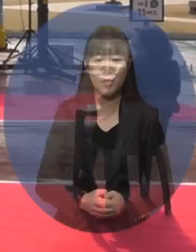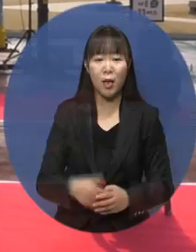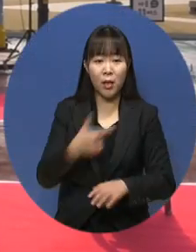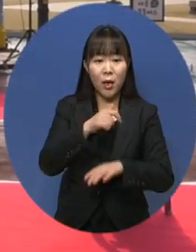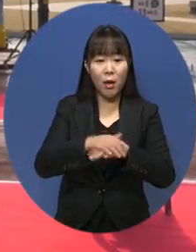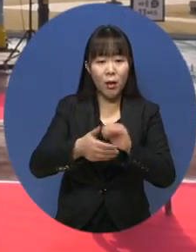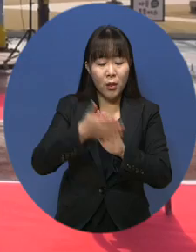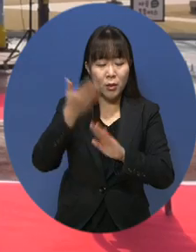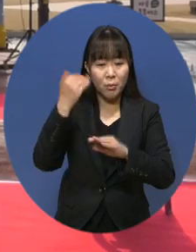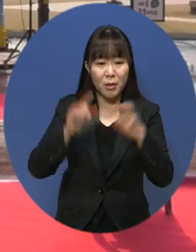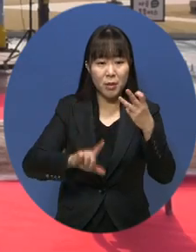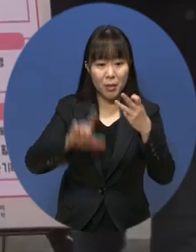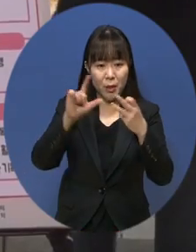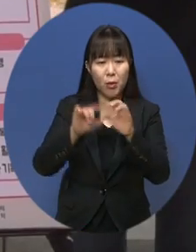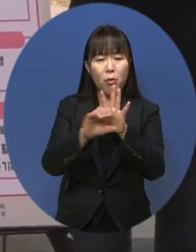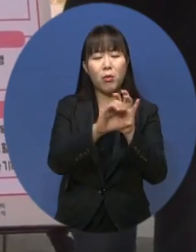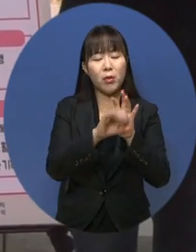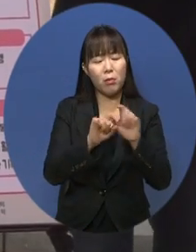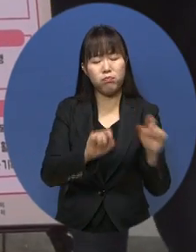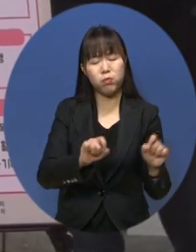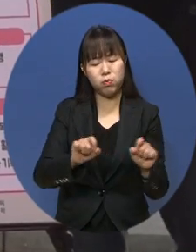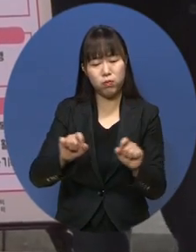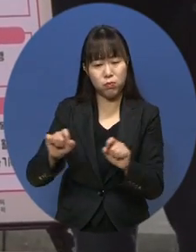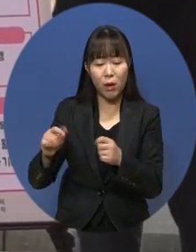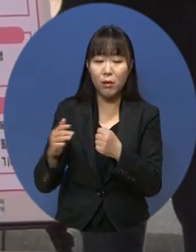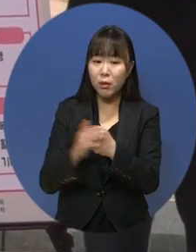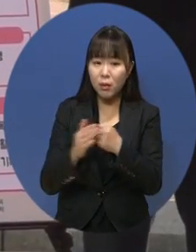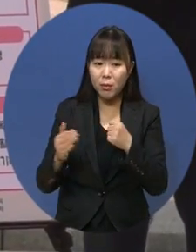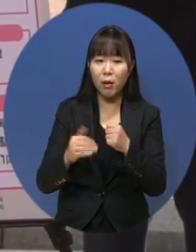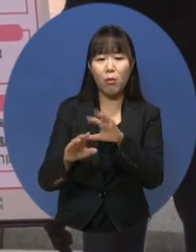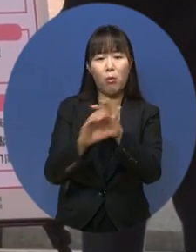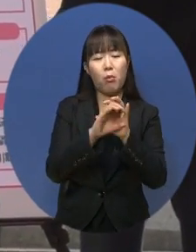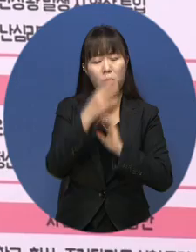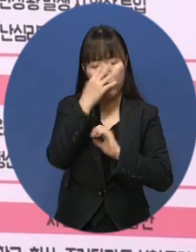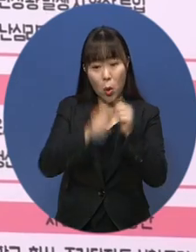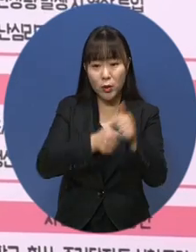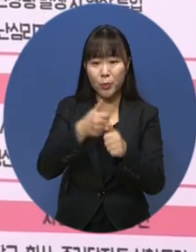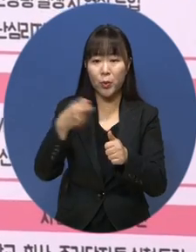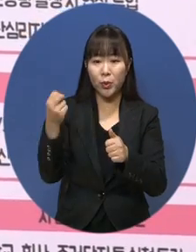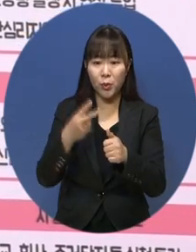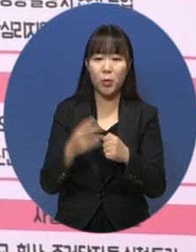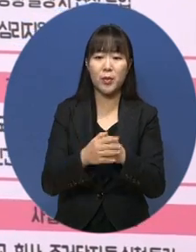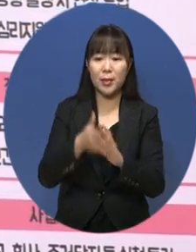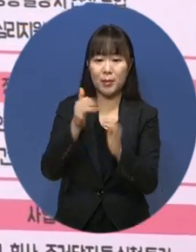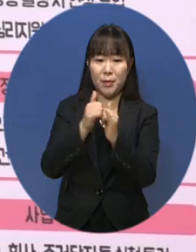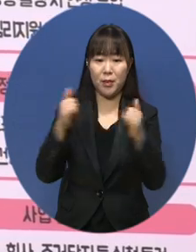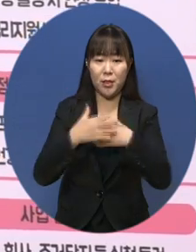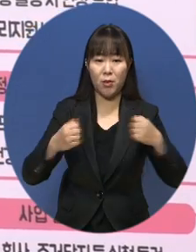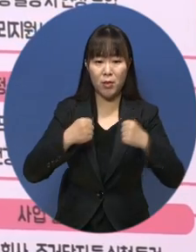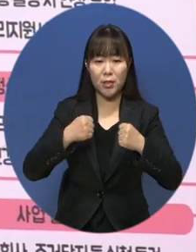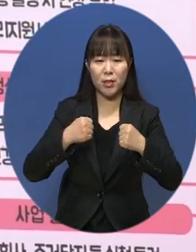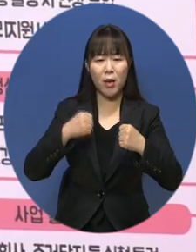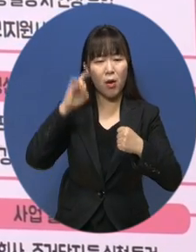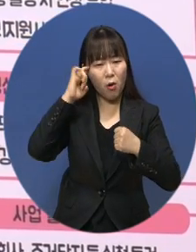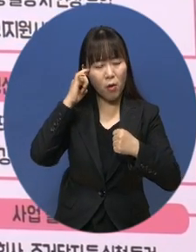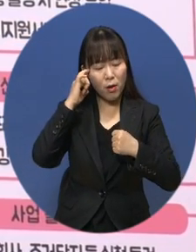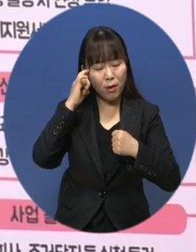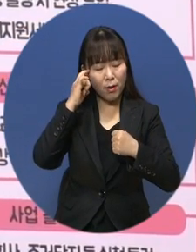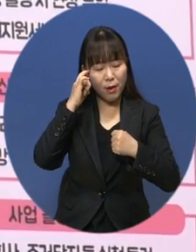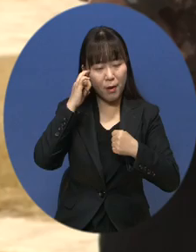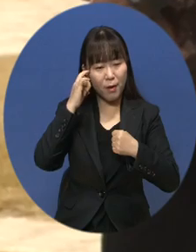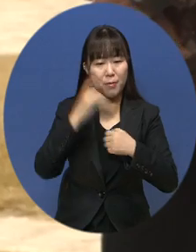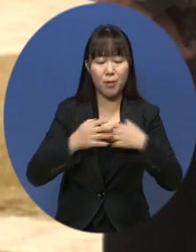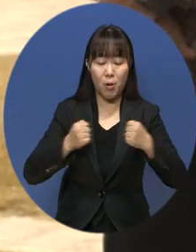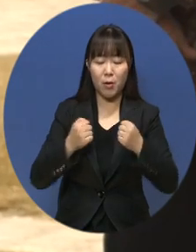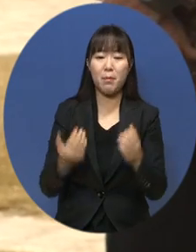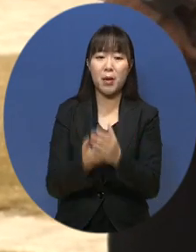대전시는 지난 13일 코로나19 장기화에 따른 코로나 우울 극복과 시민들 정신건강 향상을 위해